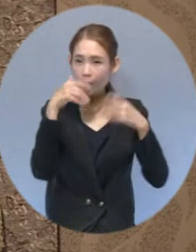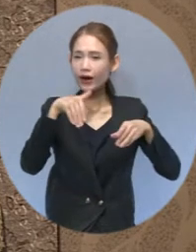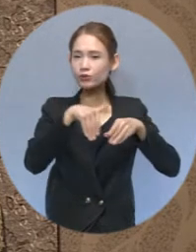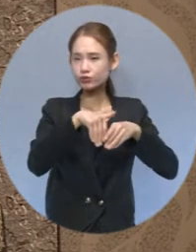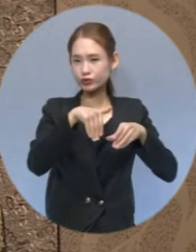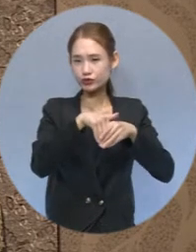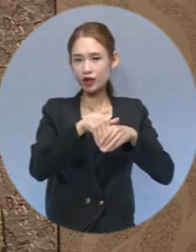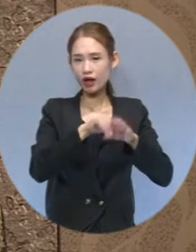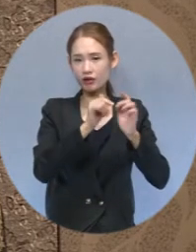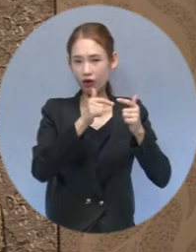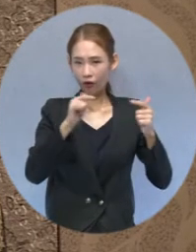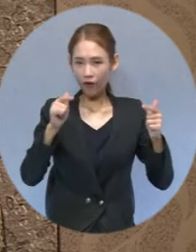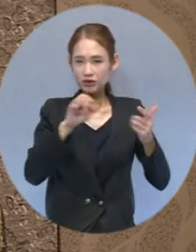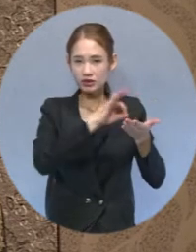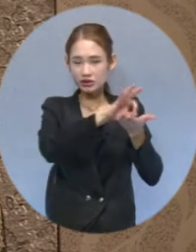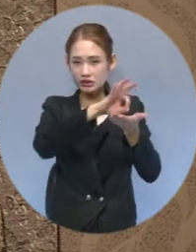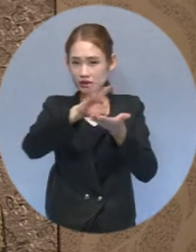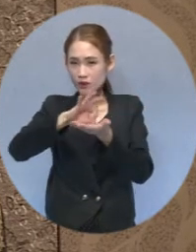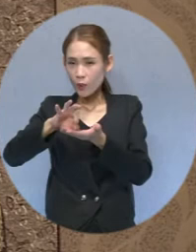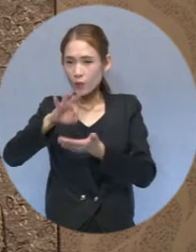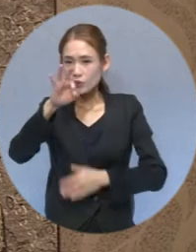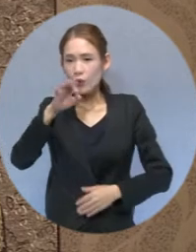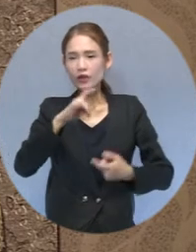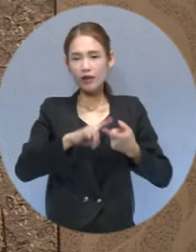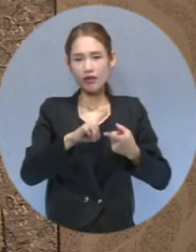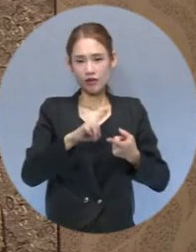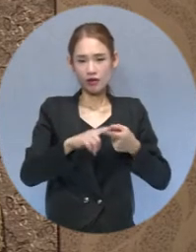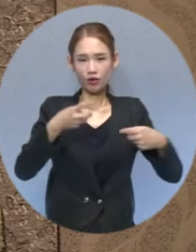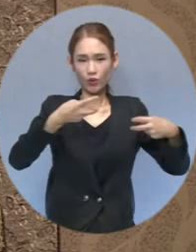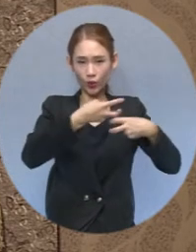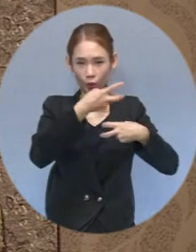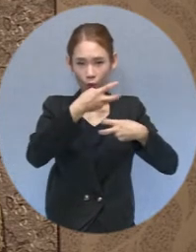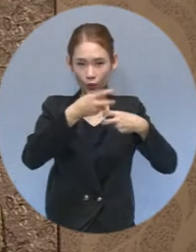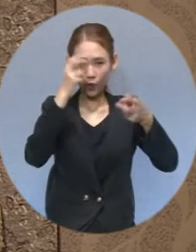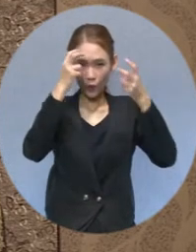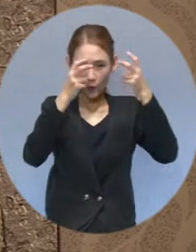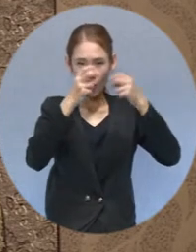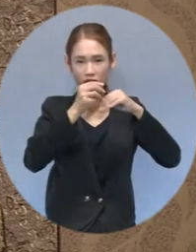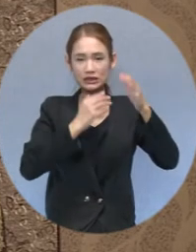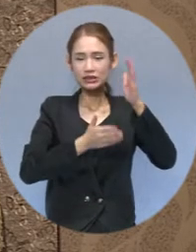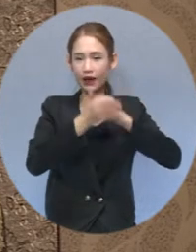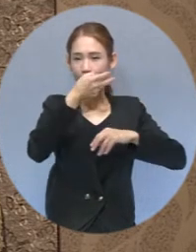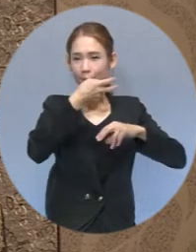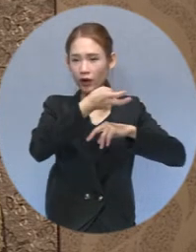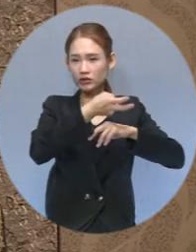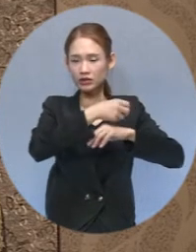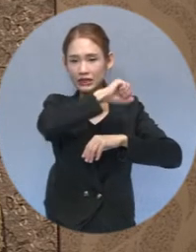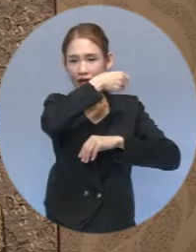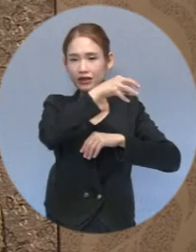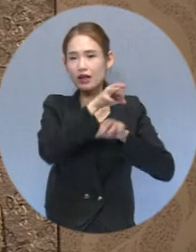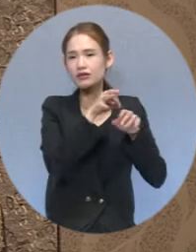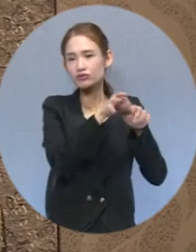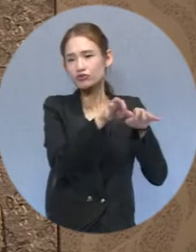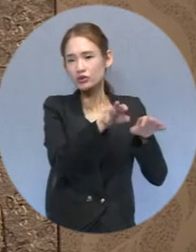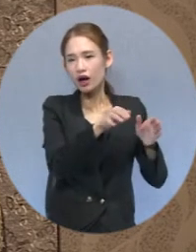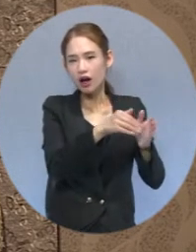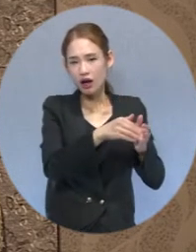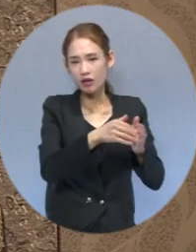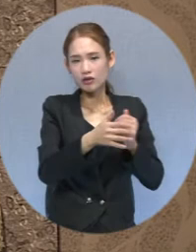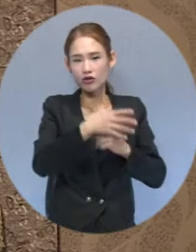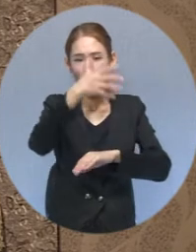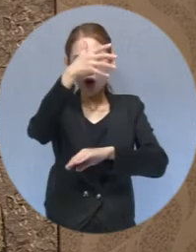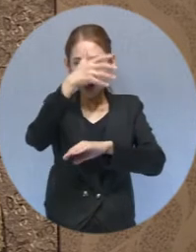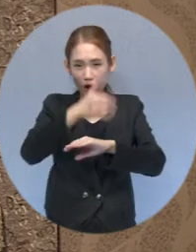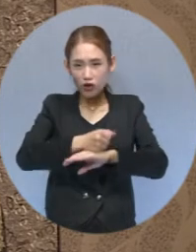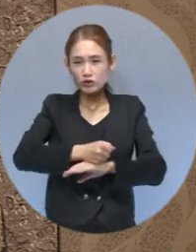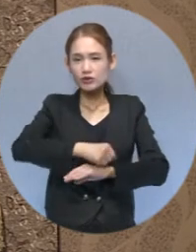가지에 쓰여질 돈이 교통공사나 시내버스에게 투입이 돼야 돼요. 네. 결국은 재정 적자